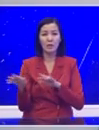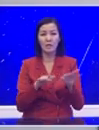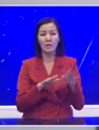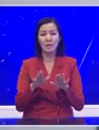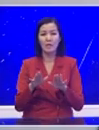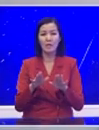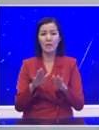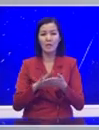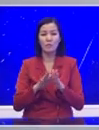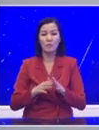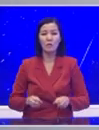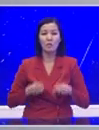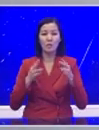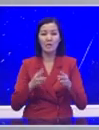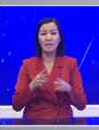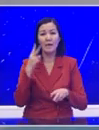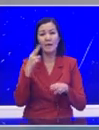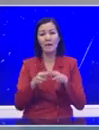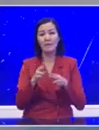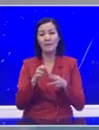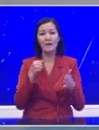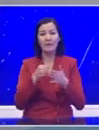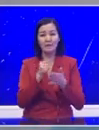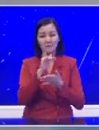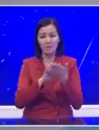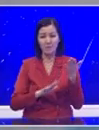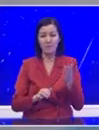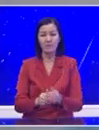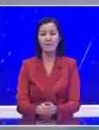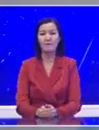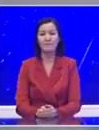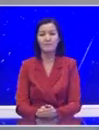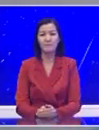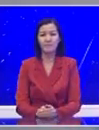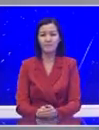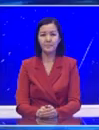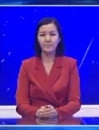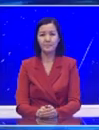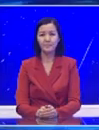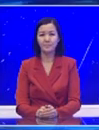төтенше жағдай аяқталғанға дейін жалғасады. Аймина Құдайберген, Ерлан Азанбай, Жетісу арнасы.